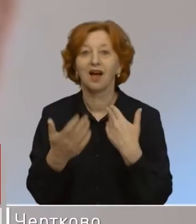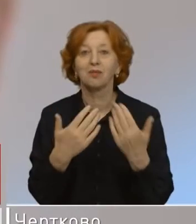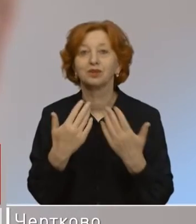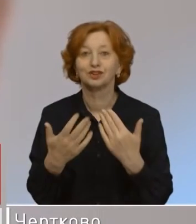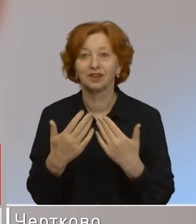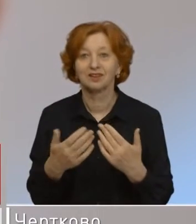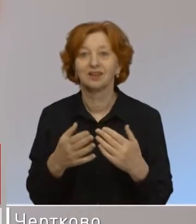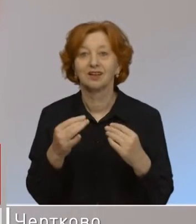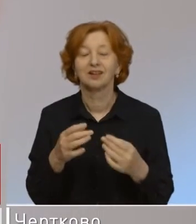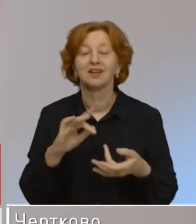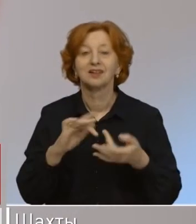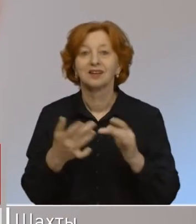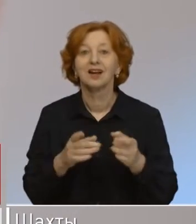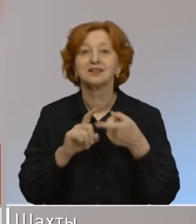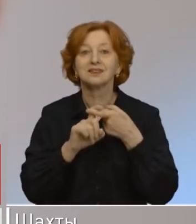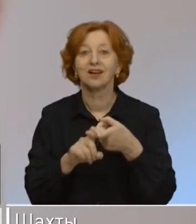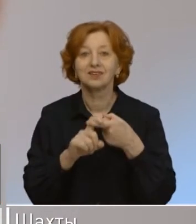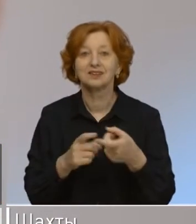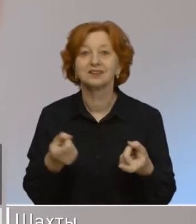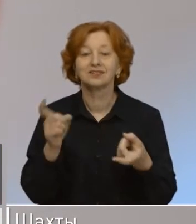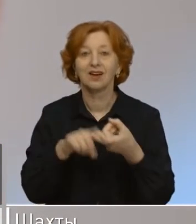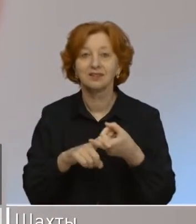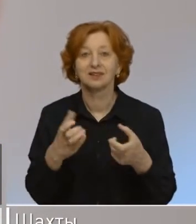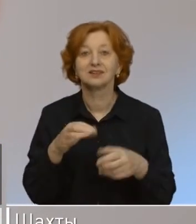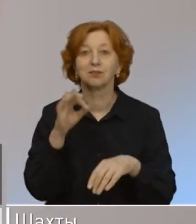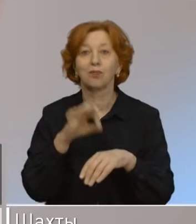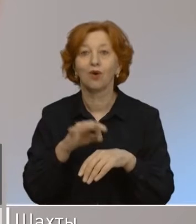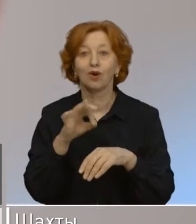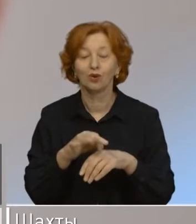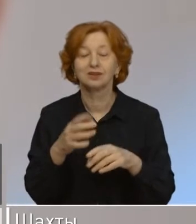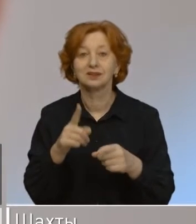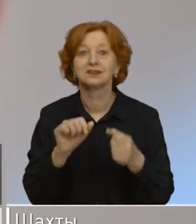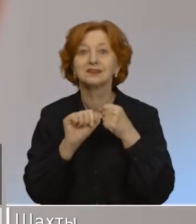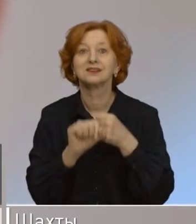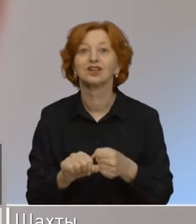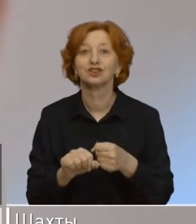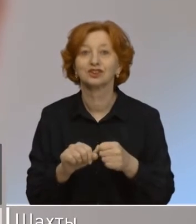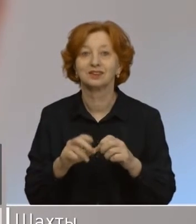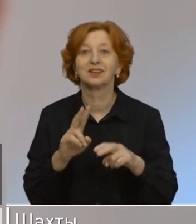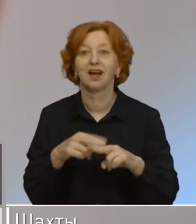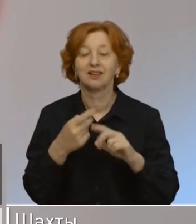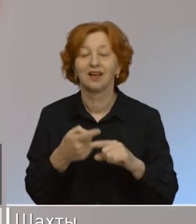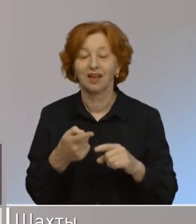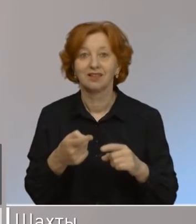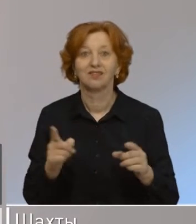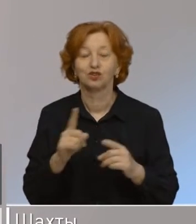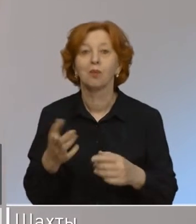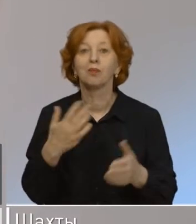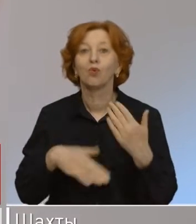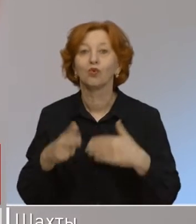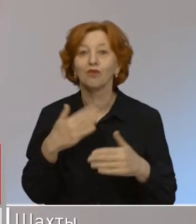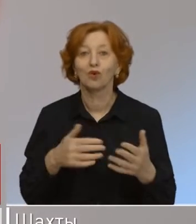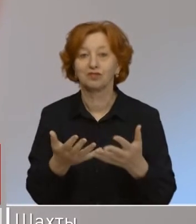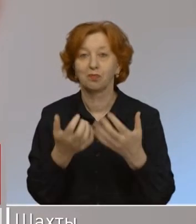соцсетях. Интернет-зависимость связана с дофамином. Ощутить на себе действие дофамина мы можем, когда получаем удовольствие либо